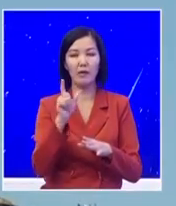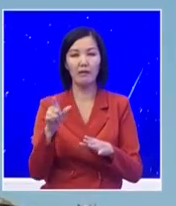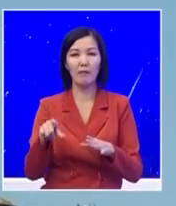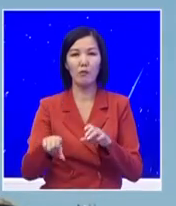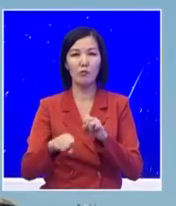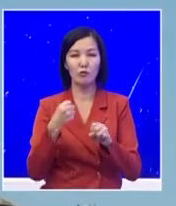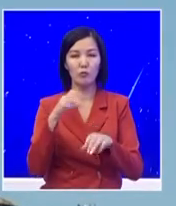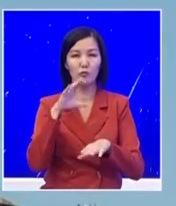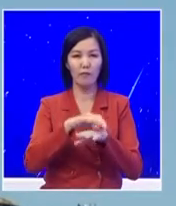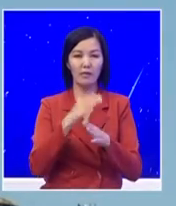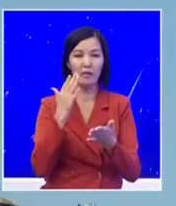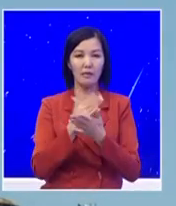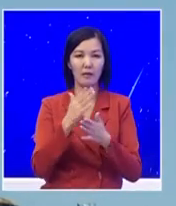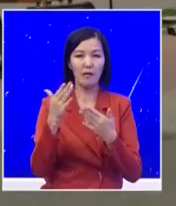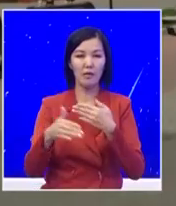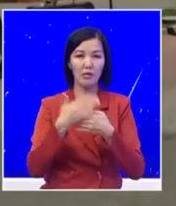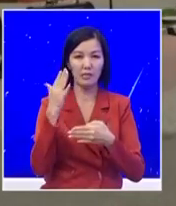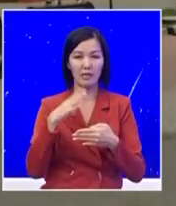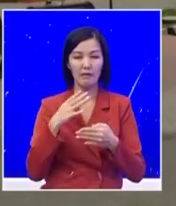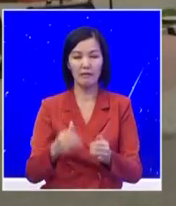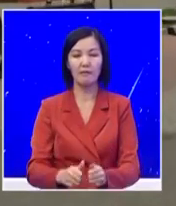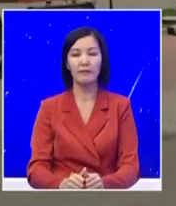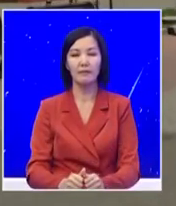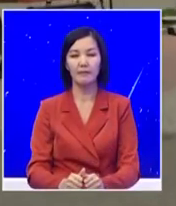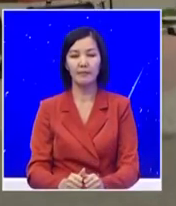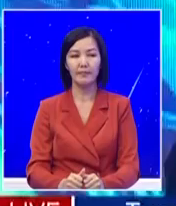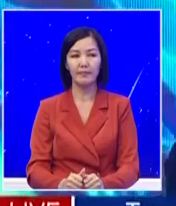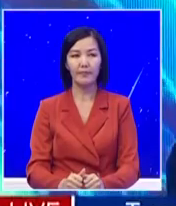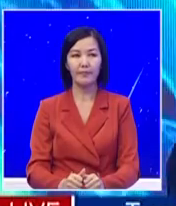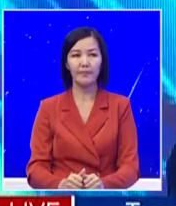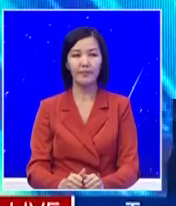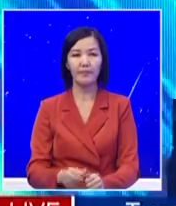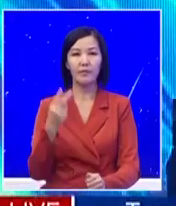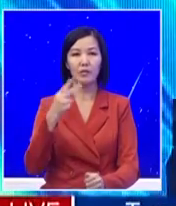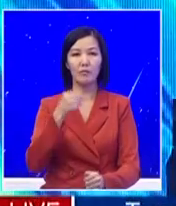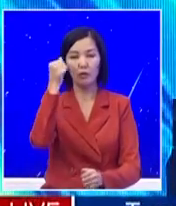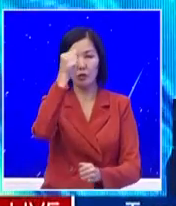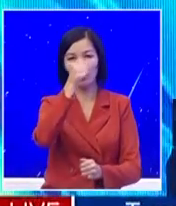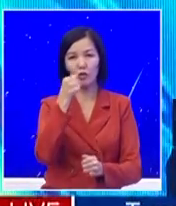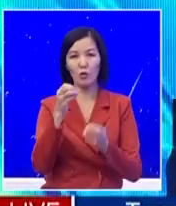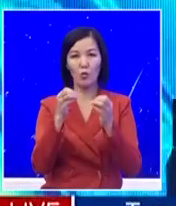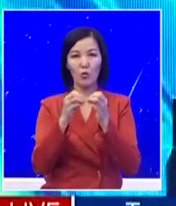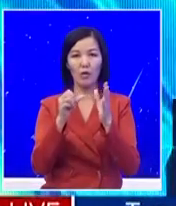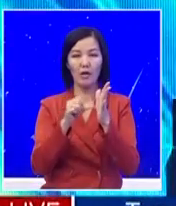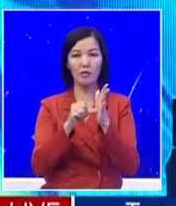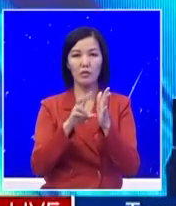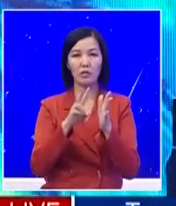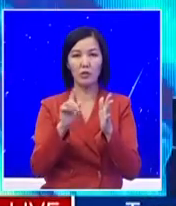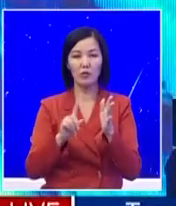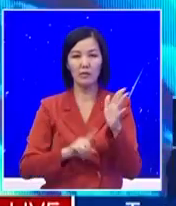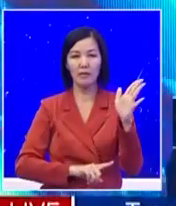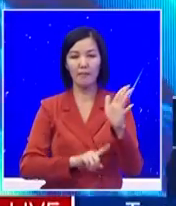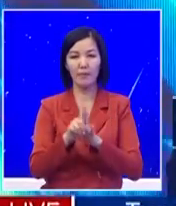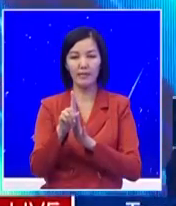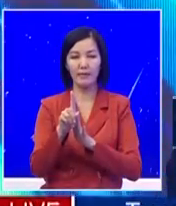туралы Ішкі істер министрлігі онлайн брифингте мәлімдеді. 20-шы жылғы 16-шы наурызда төтенше жағдай